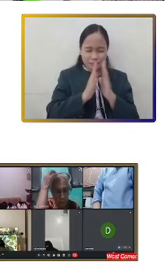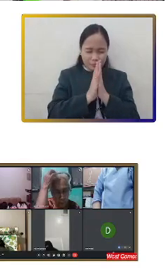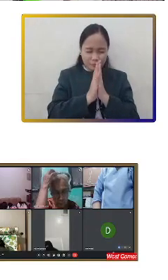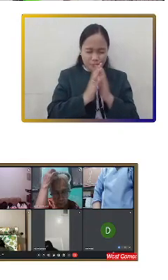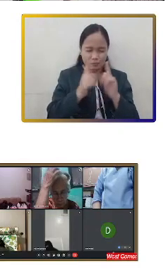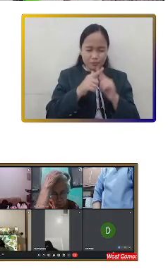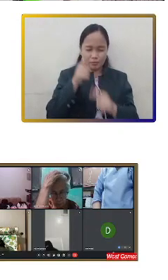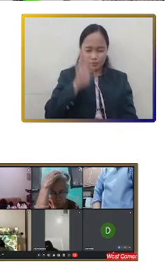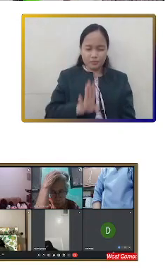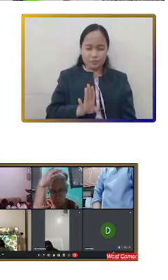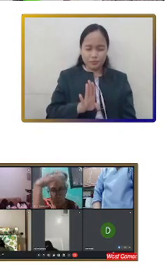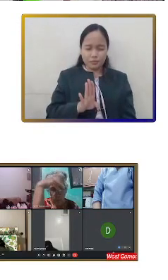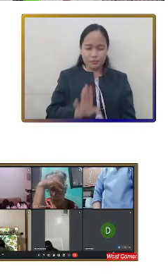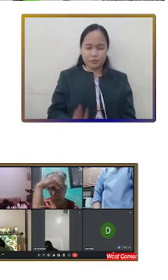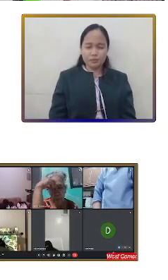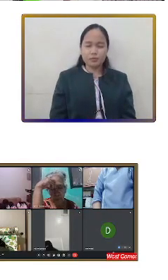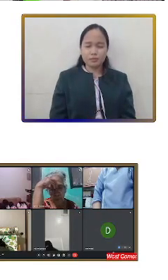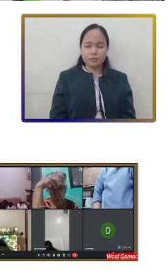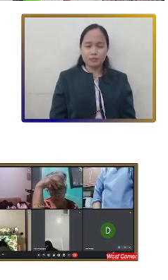God.